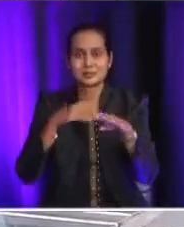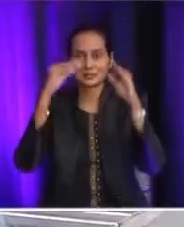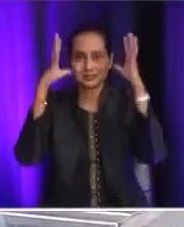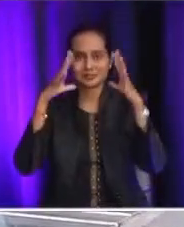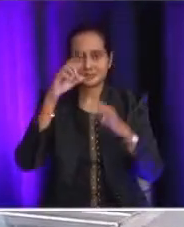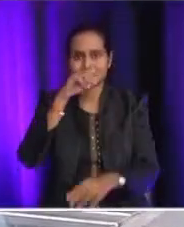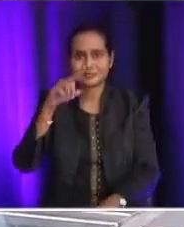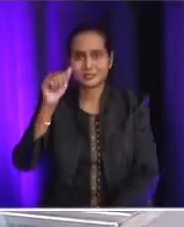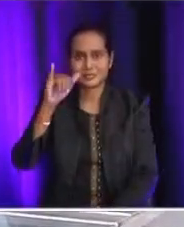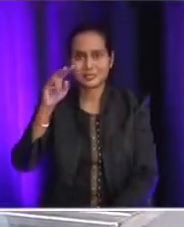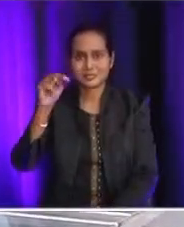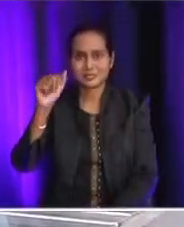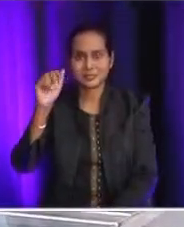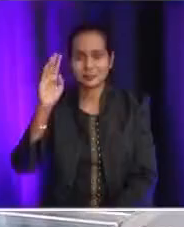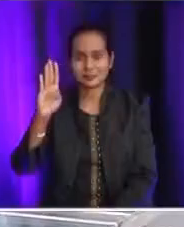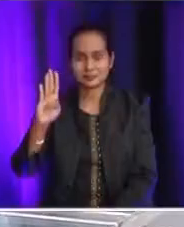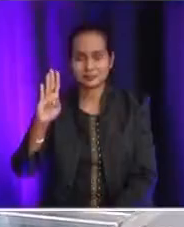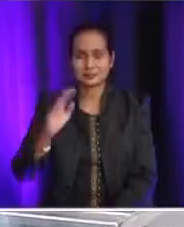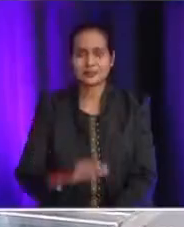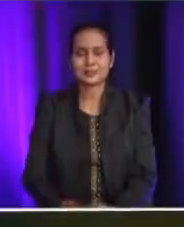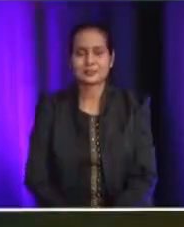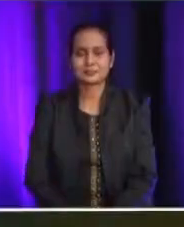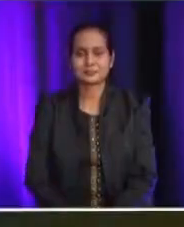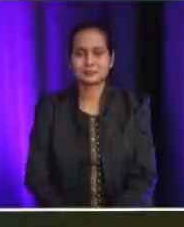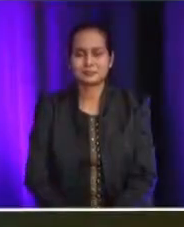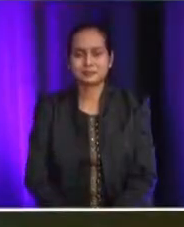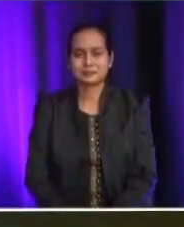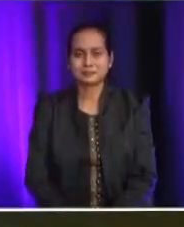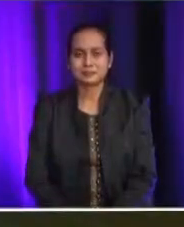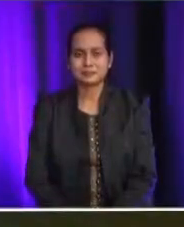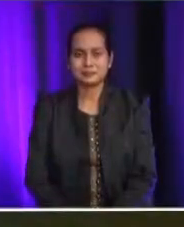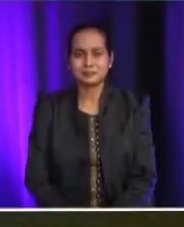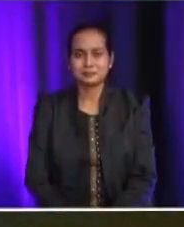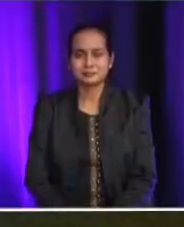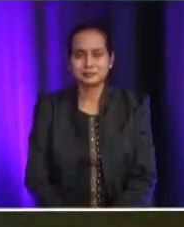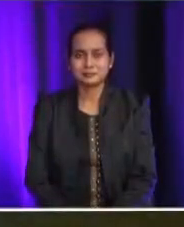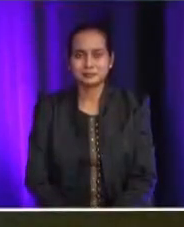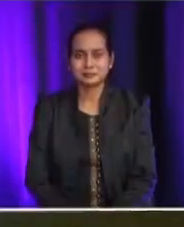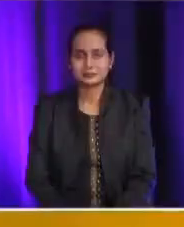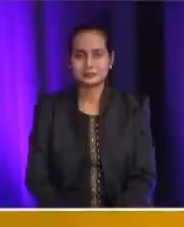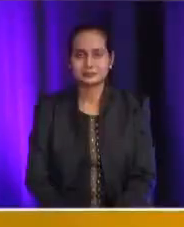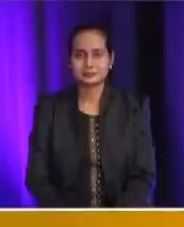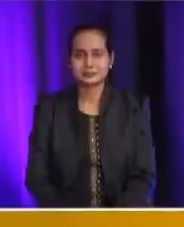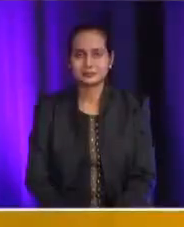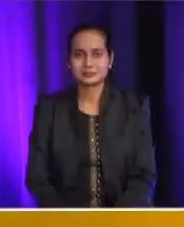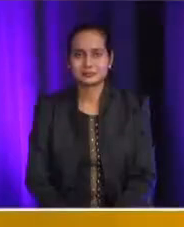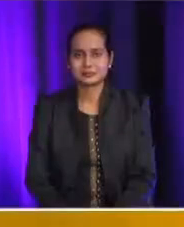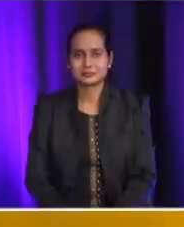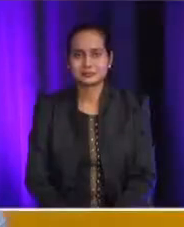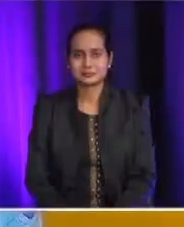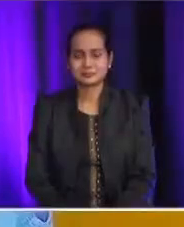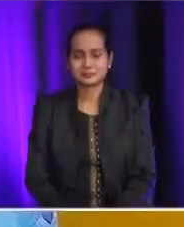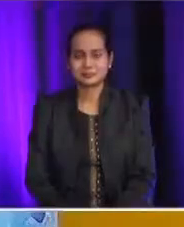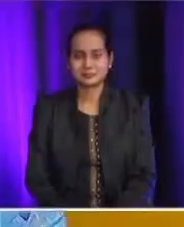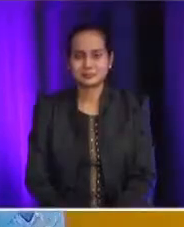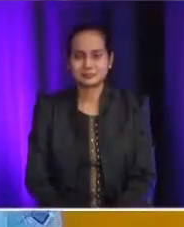Cikgu Akmal. Kita jumpa lagi. Assalamualaikum. Silakan Cikgu. Baiklah ya. Kalau ada jarum yang patah, jangan